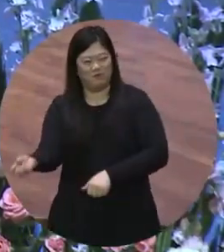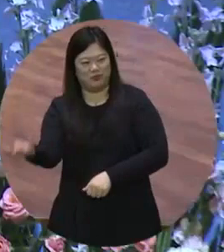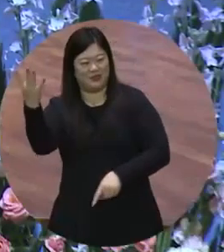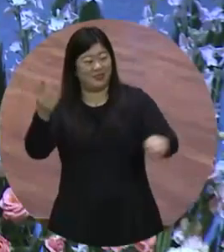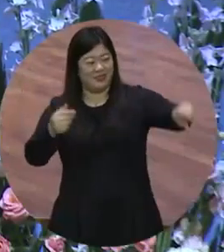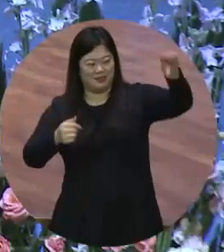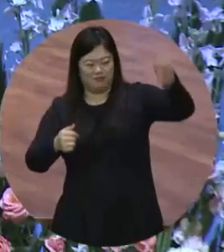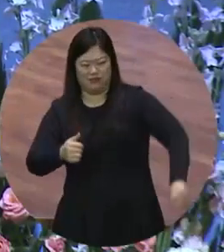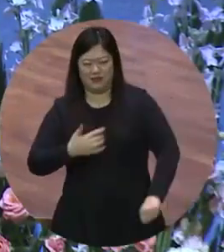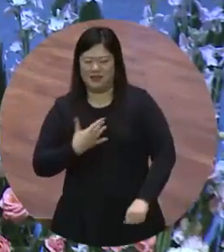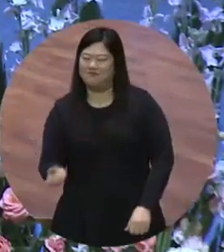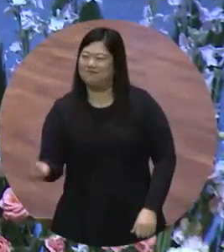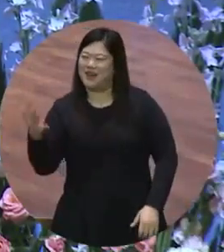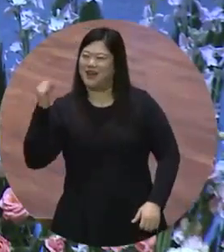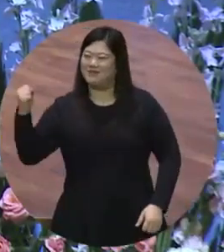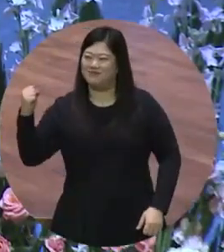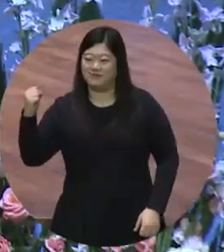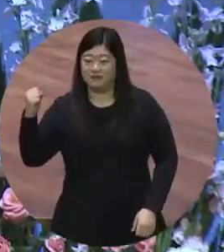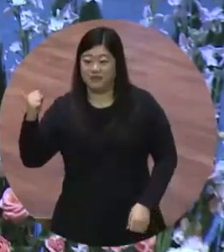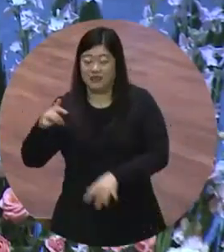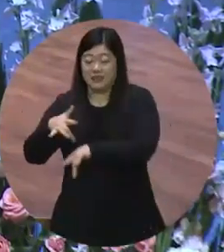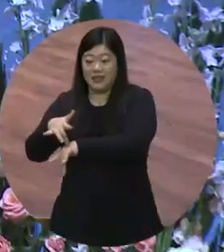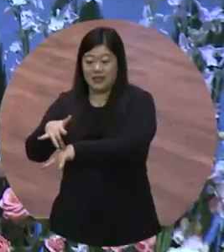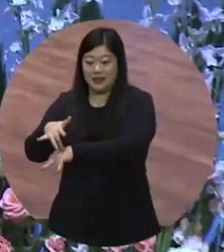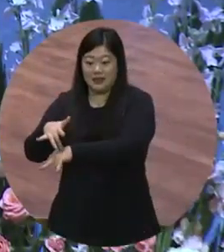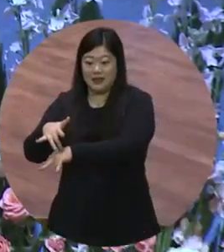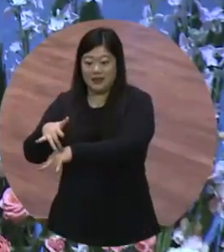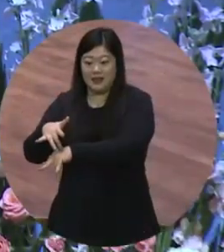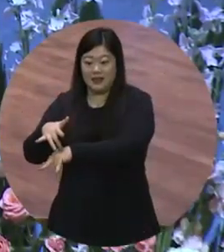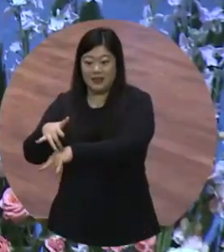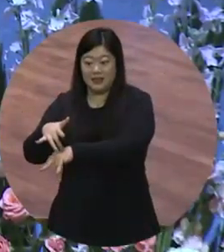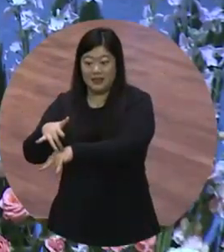승리했다라고 그렇게 난리가 났었어요. 영적 세계에서.